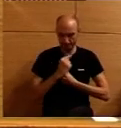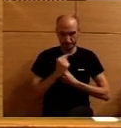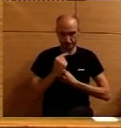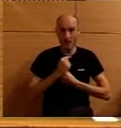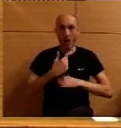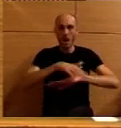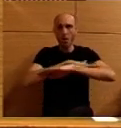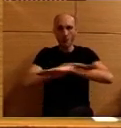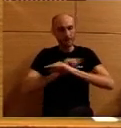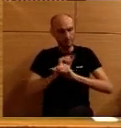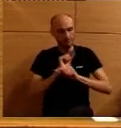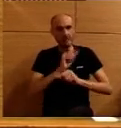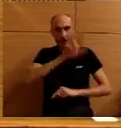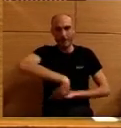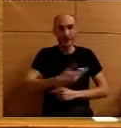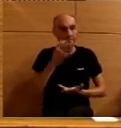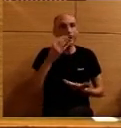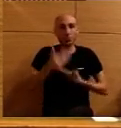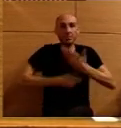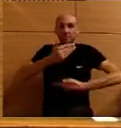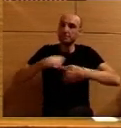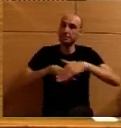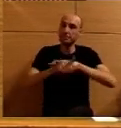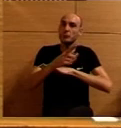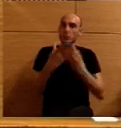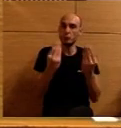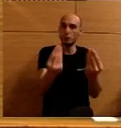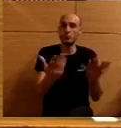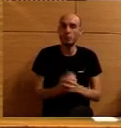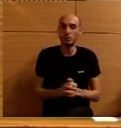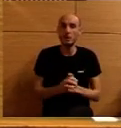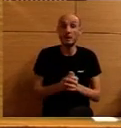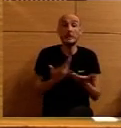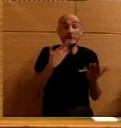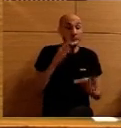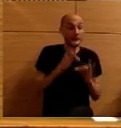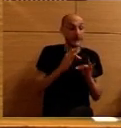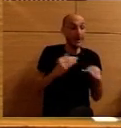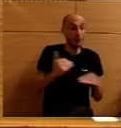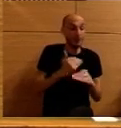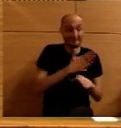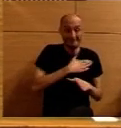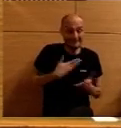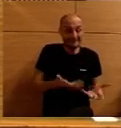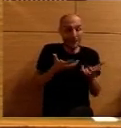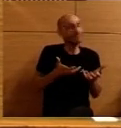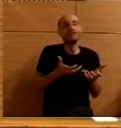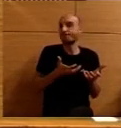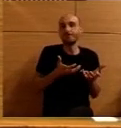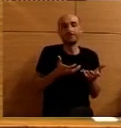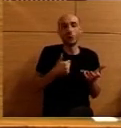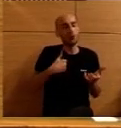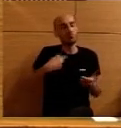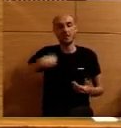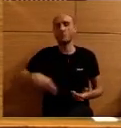de govern. Però, escolta, anem avançant una muntona de coses. I això podia estar en setembre o en octubre, però no va poder ser. I jo mateixa vaig dir, té que